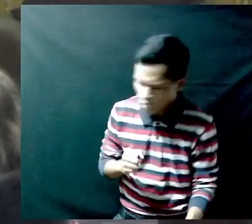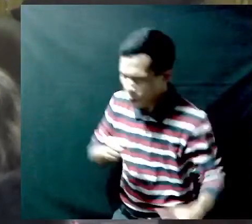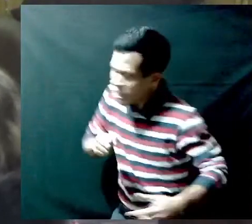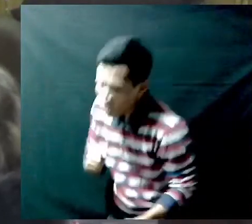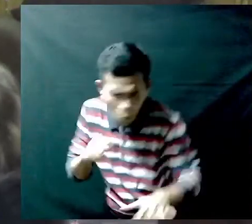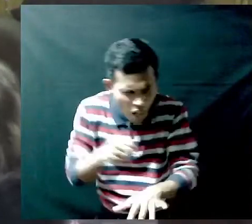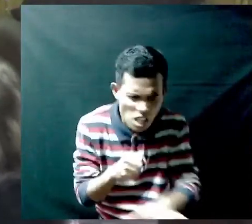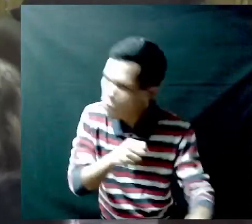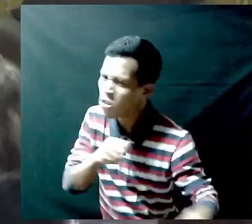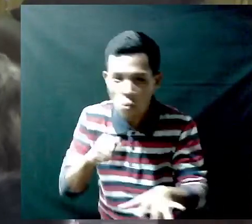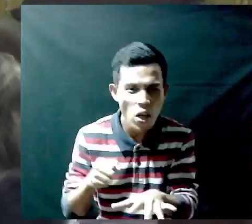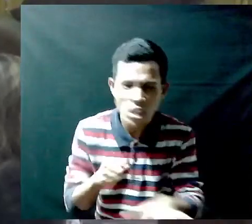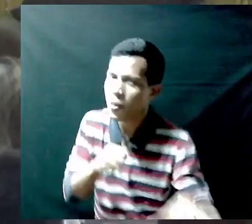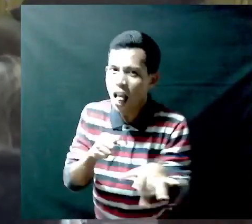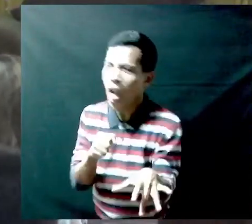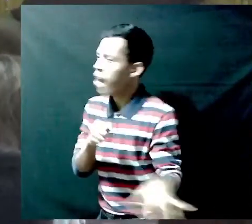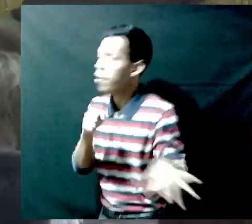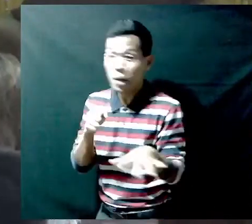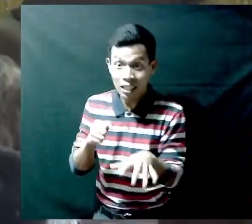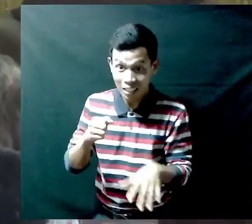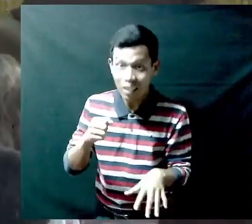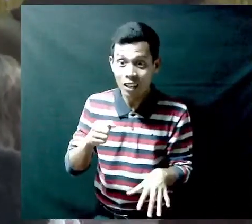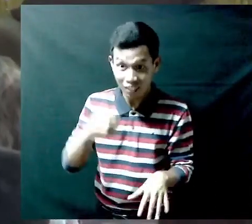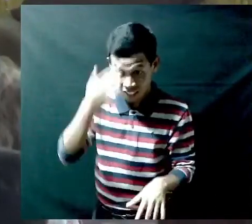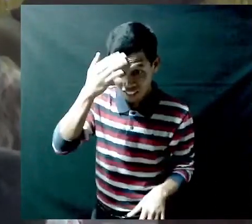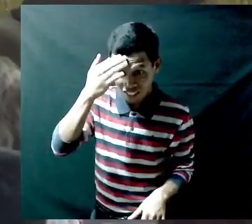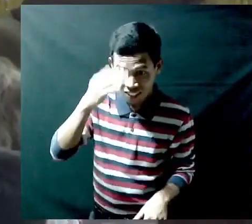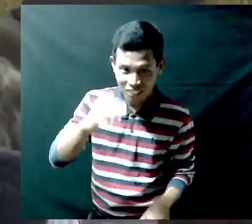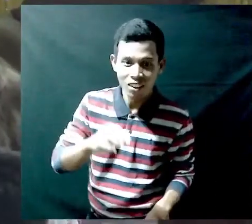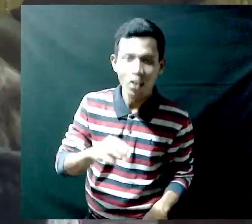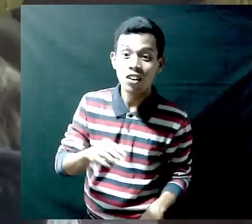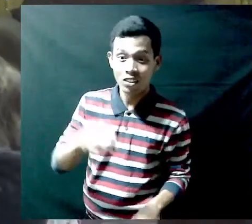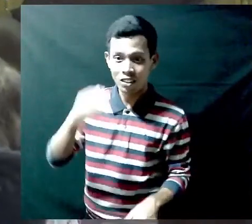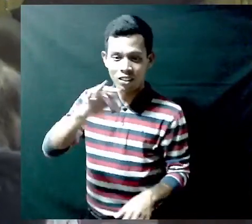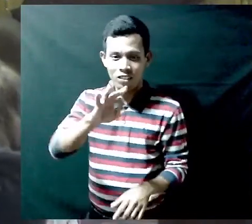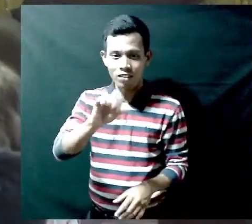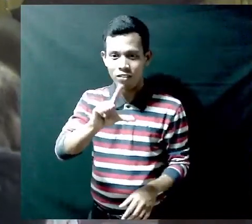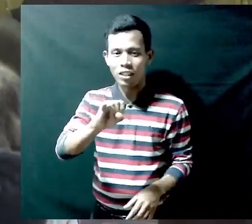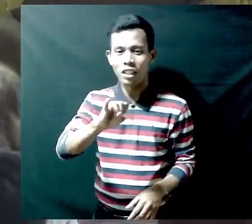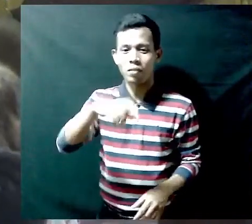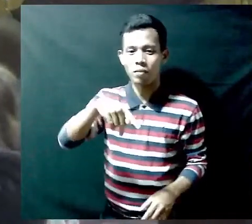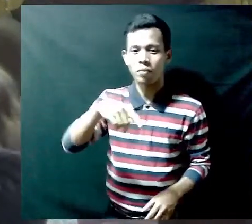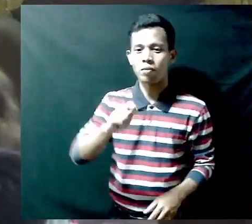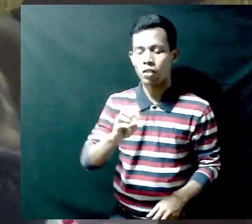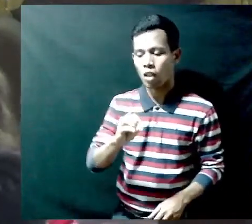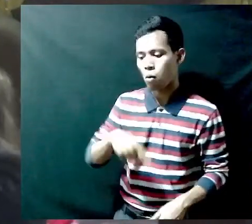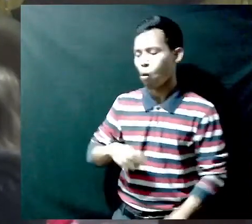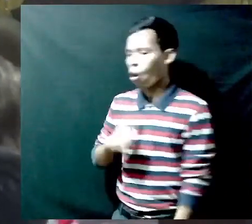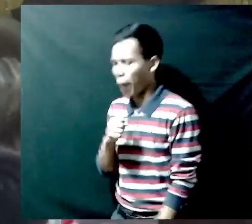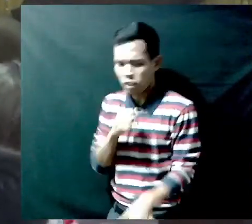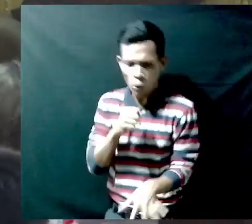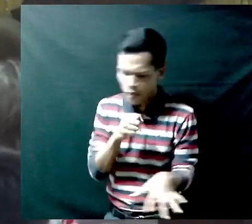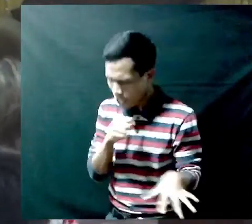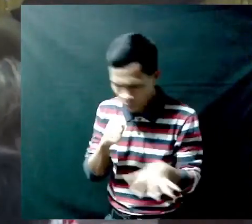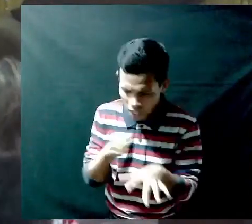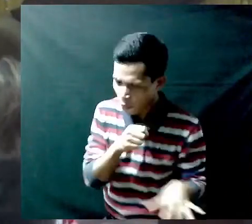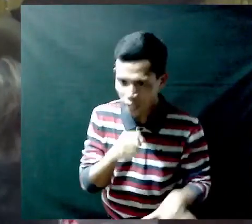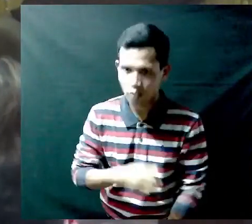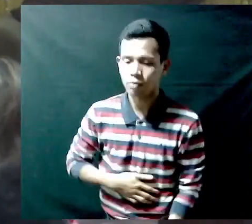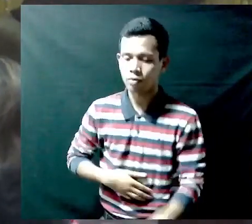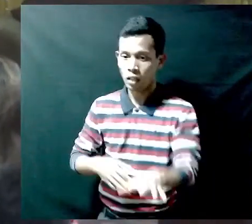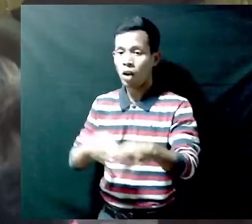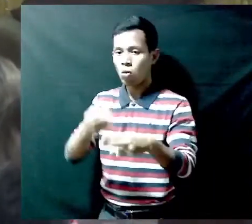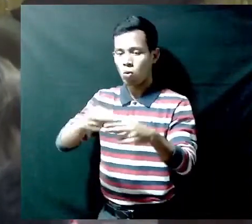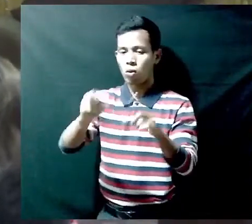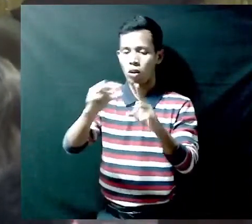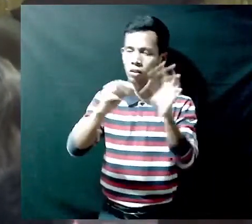rap. No, rap ng mga laban na tawag doon. Flip-top. No, merong Smuglas, ano? Alam nyo, merong word si